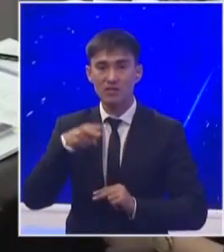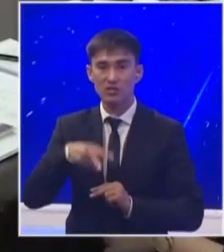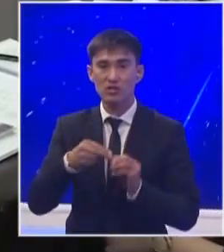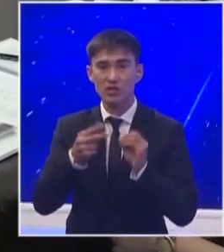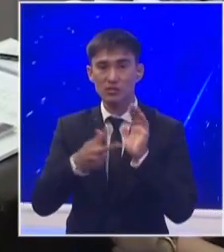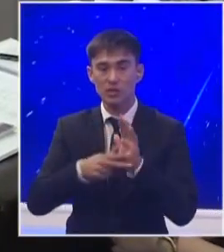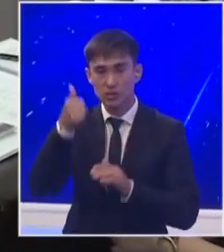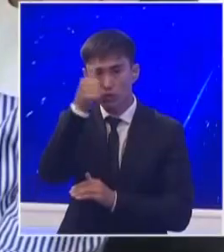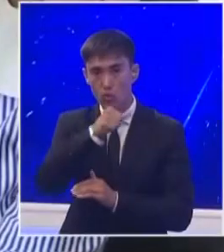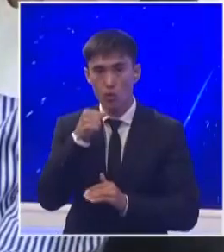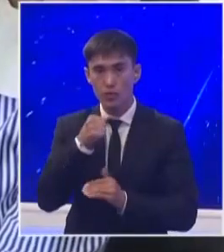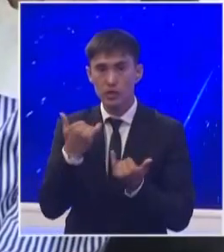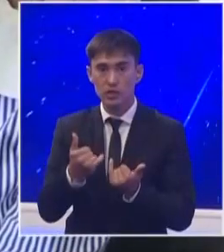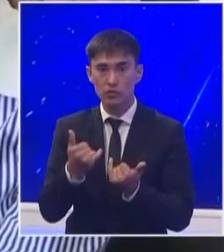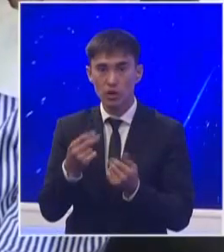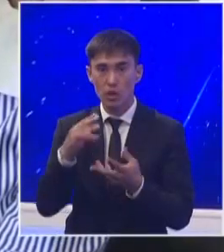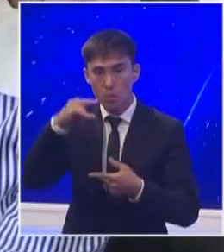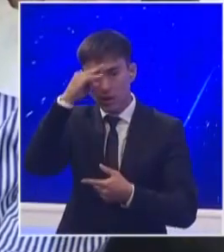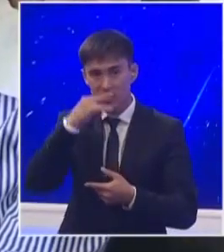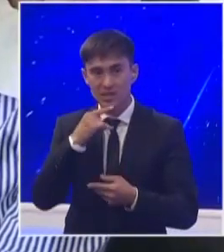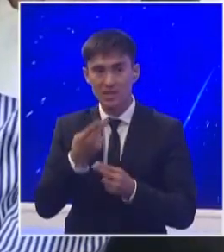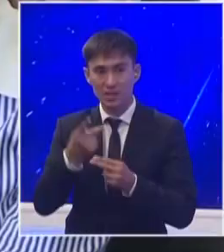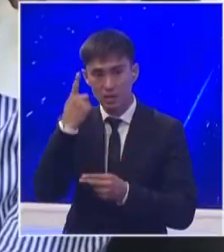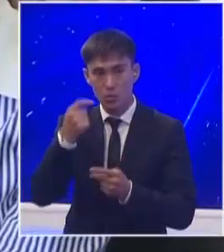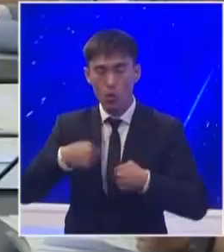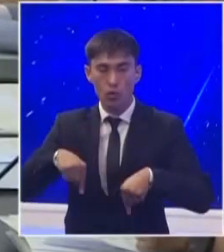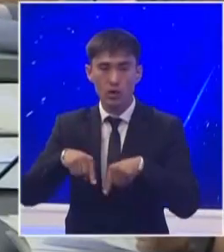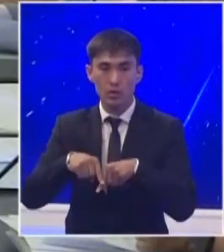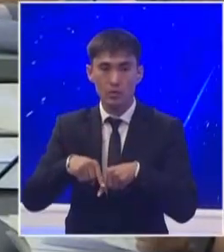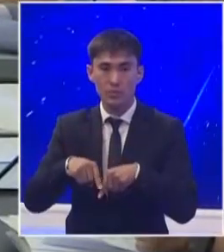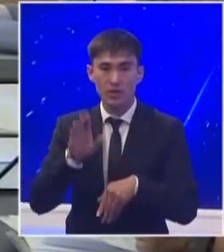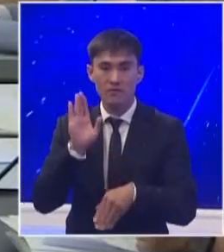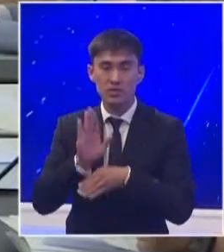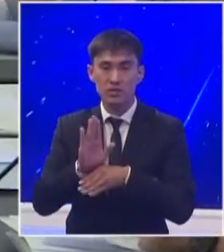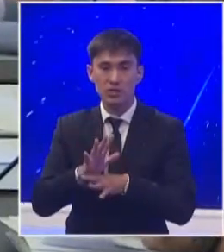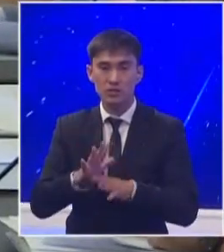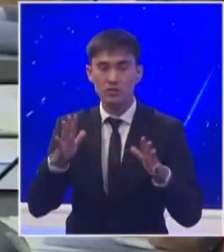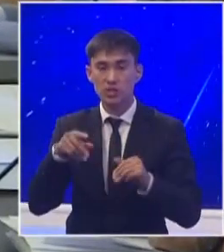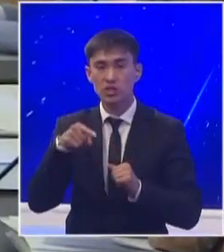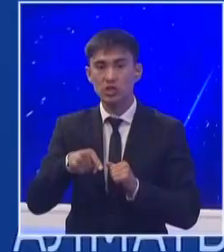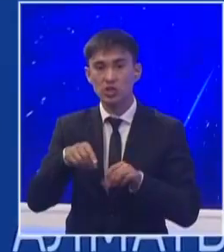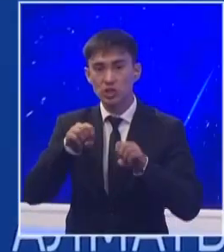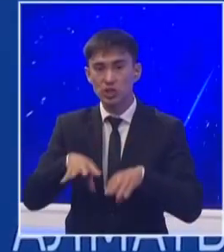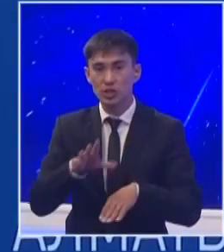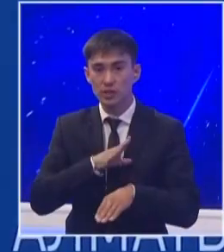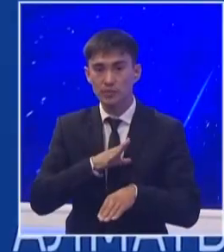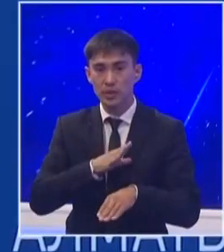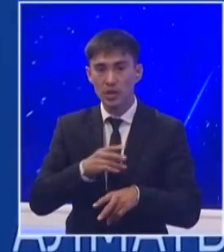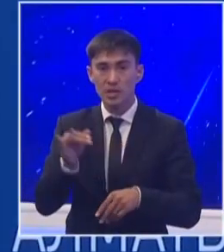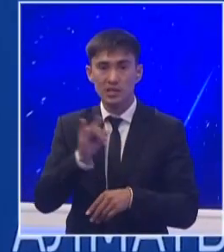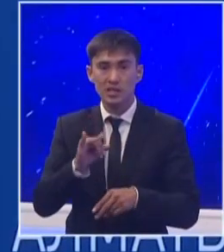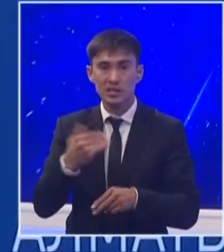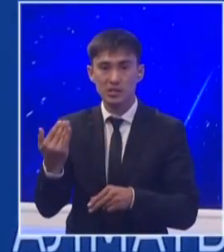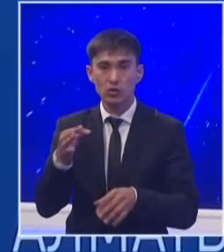2018 года. На сегодня по Казахстану данными органами вынесено свыше 1000 решений. Представлять